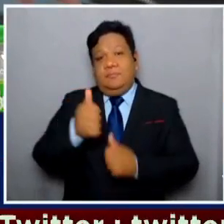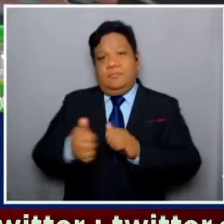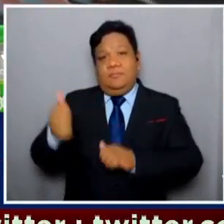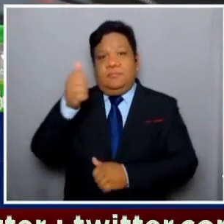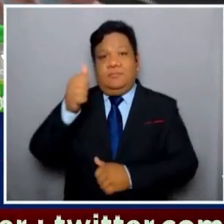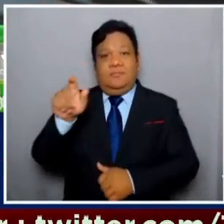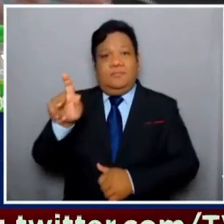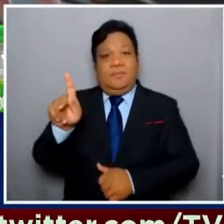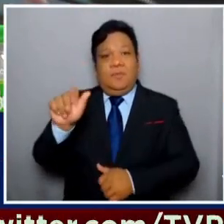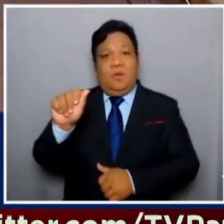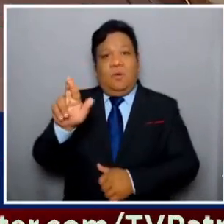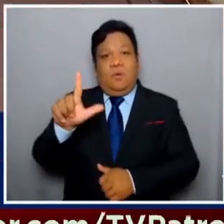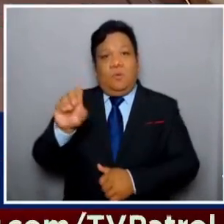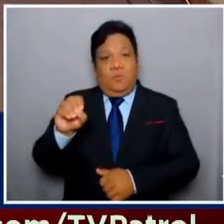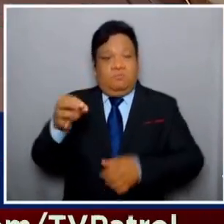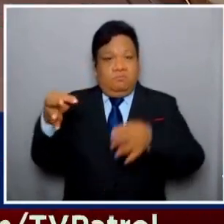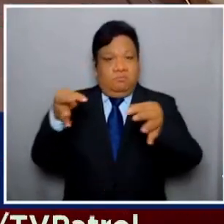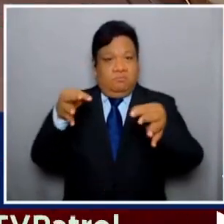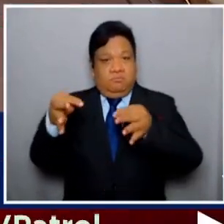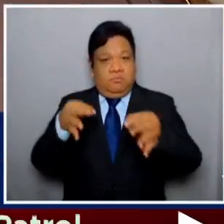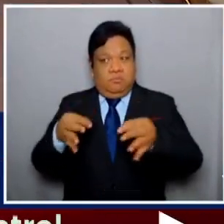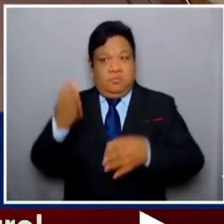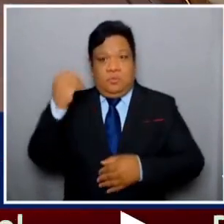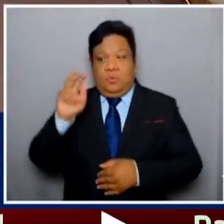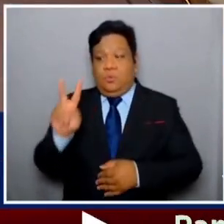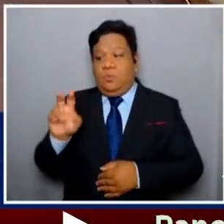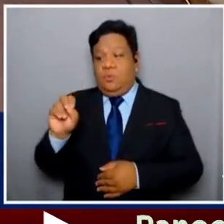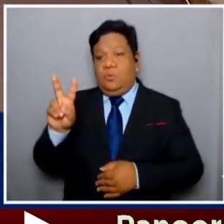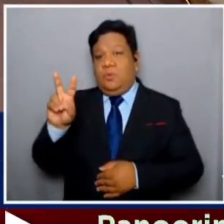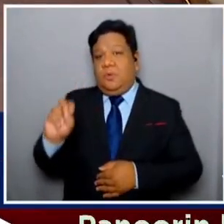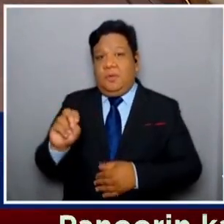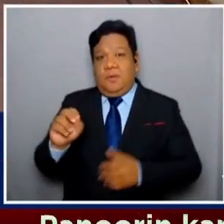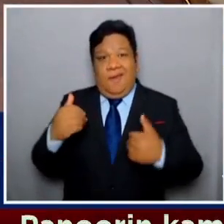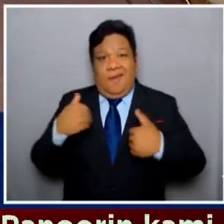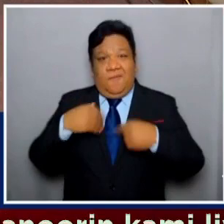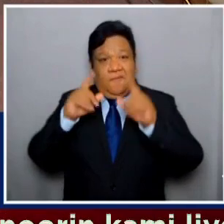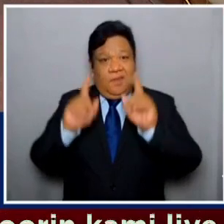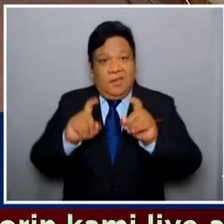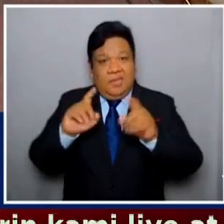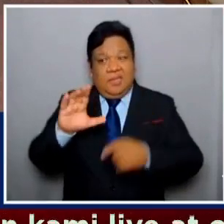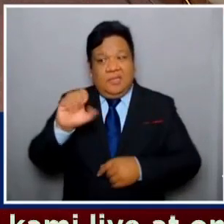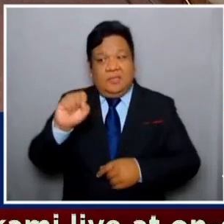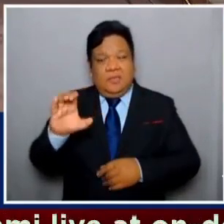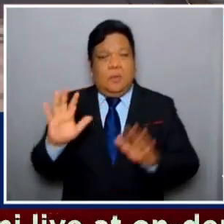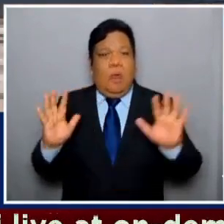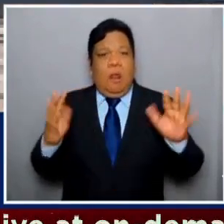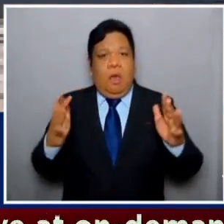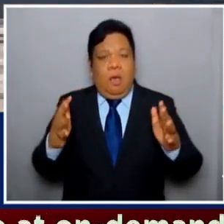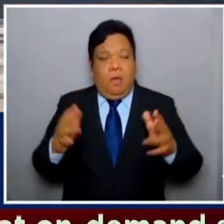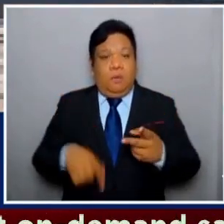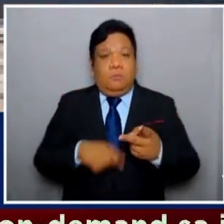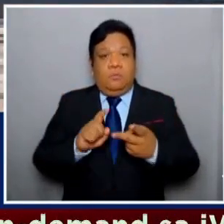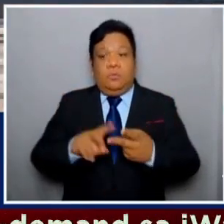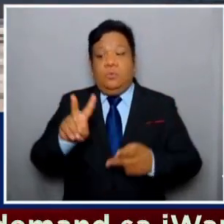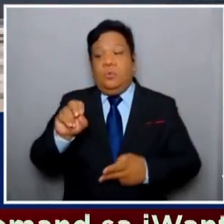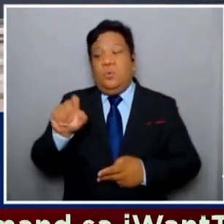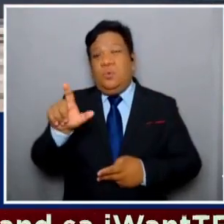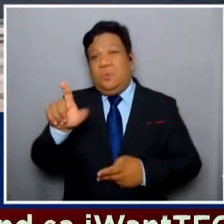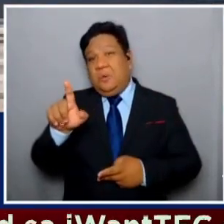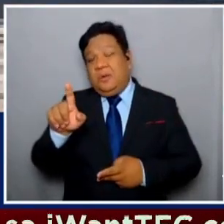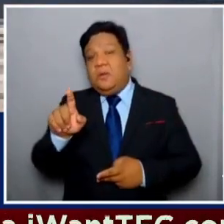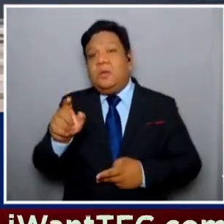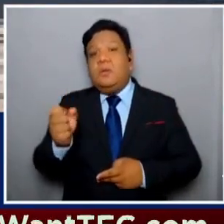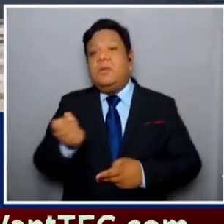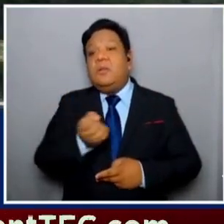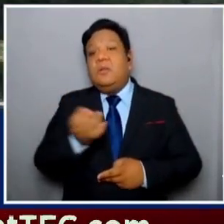noong 2020 hindi sila nagdaos ng civil service exams at noong 2021, nasa 14,000 lang